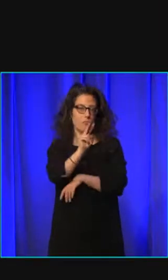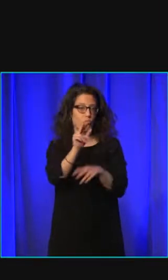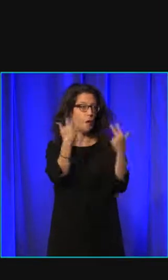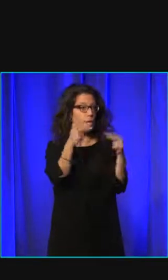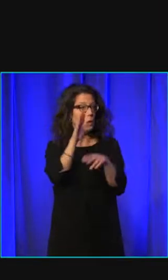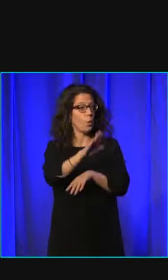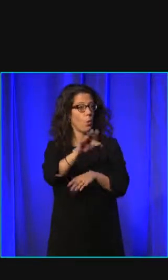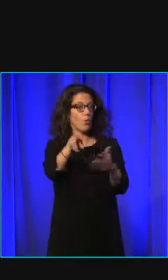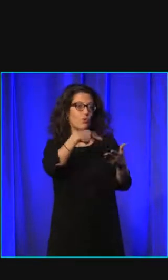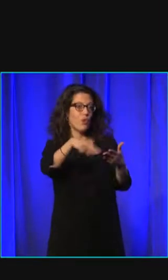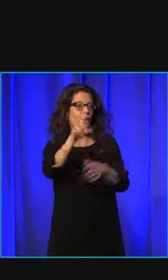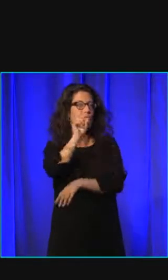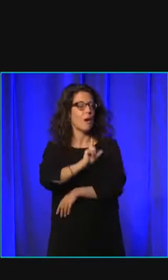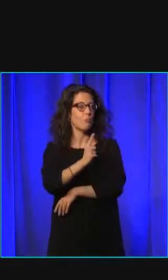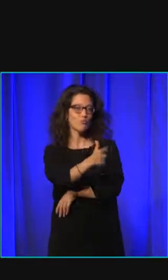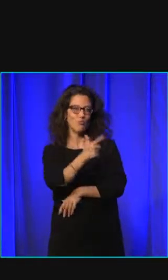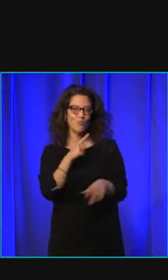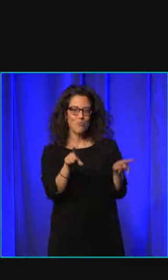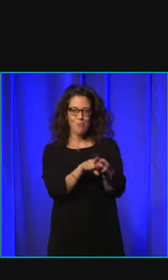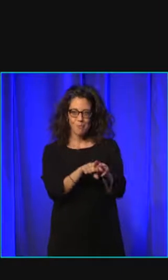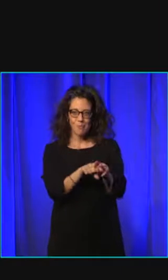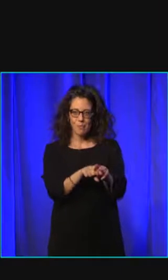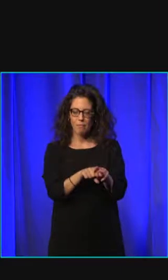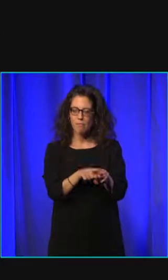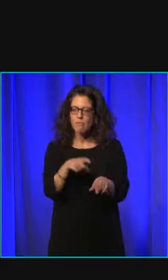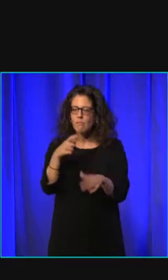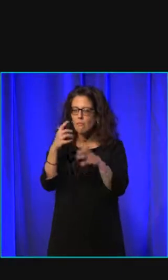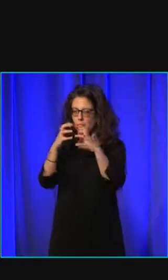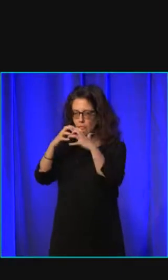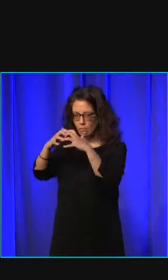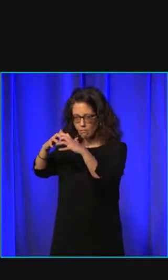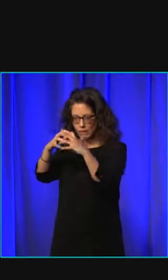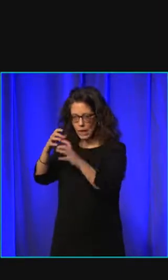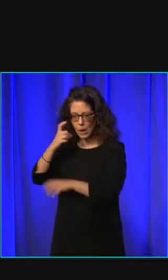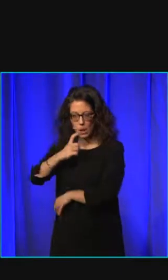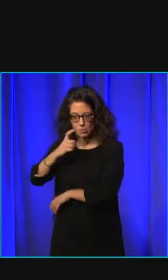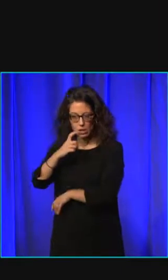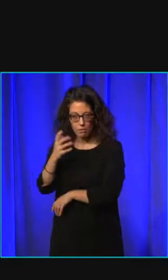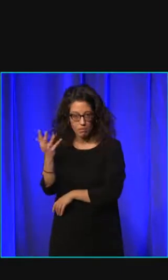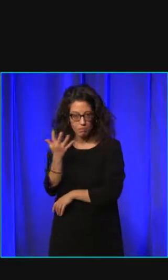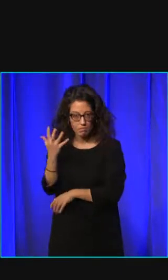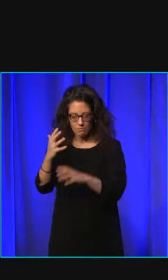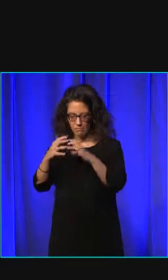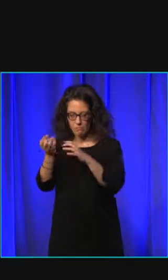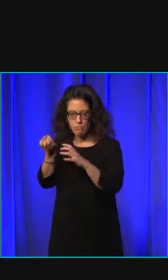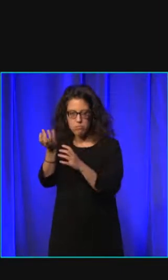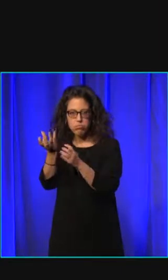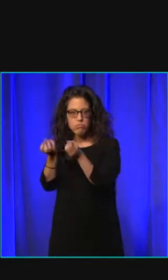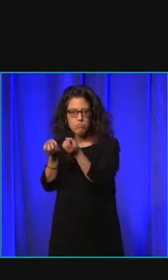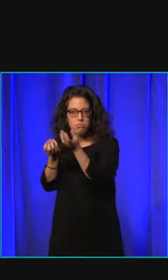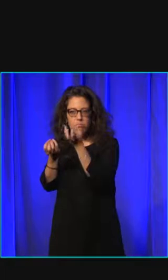femmes, donc leurs homologues, on observait des zones dans le cerveau qui s'allumaient,